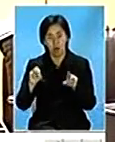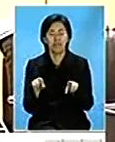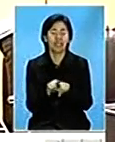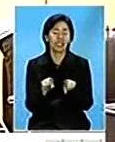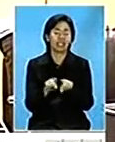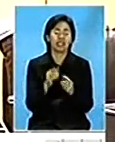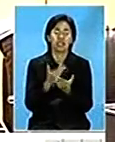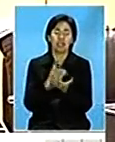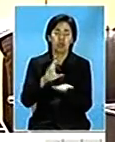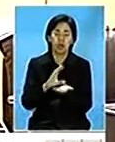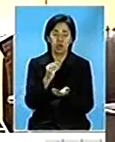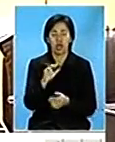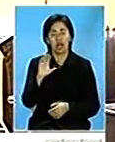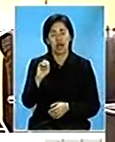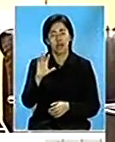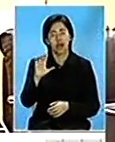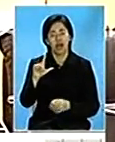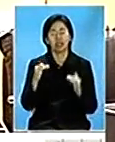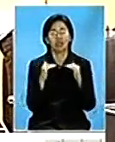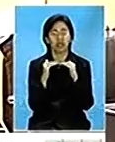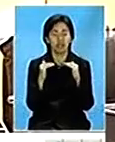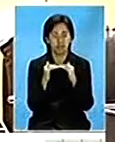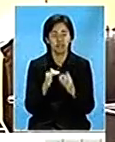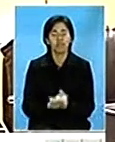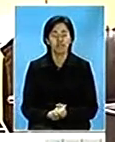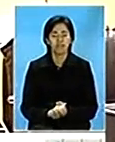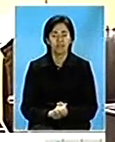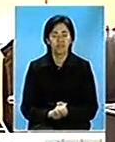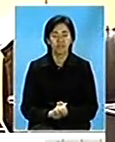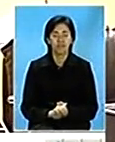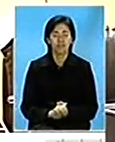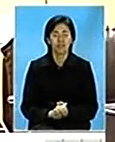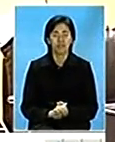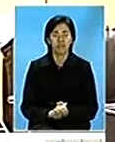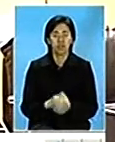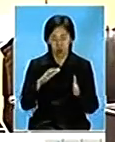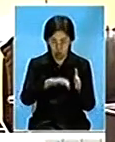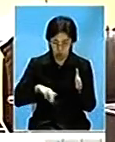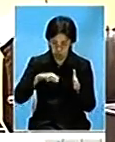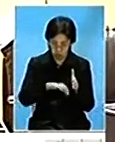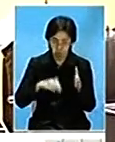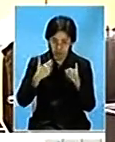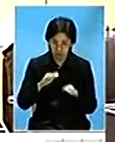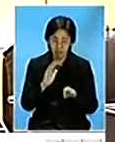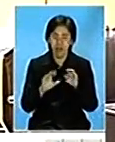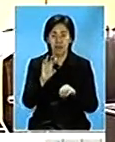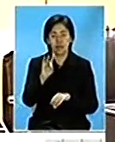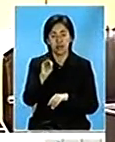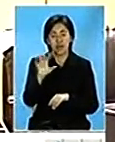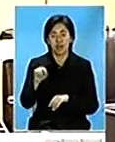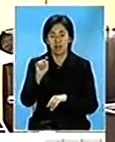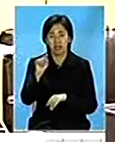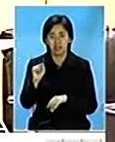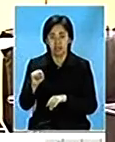งบประมาณ55ล้านเท่ากันครับได้ขุดลอกไป 85% แล้วนะ